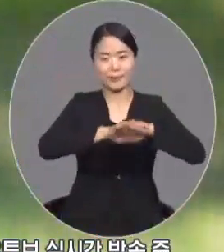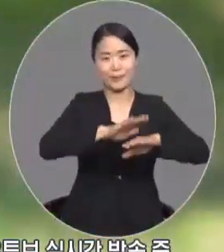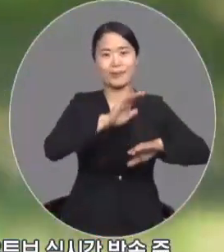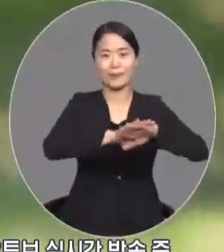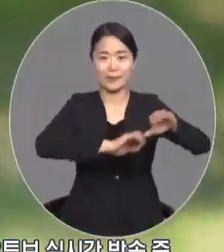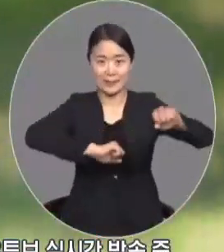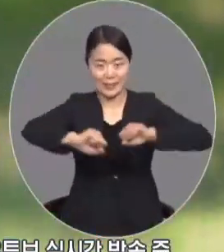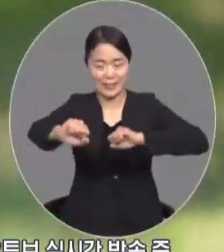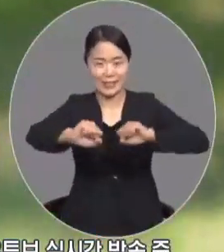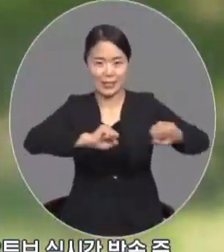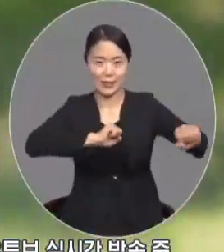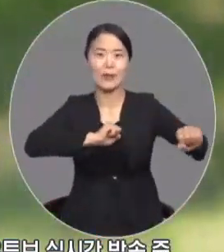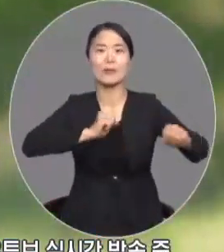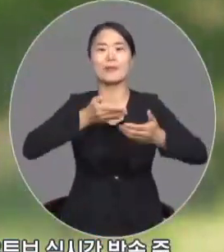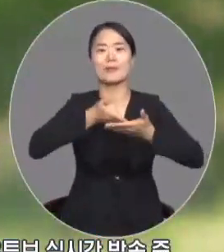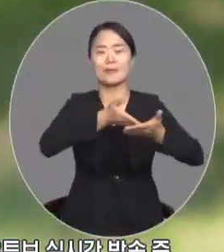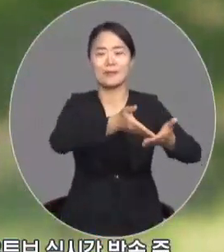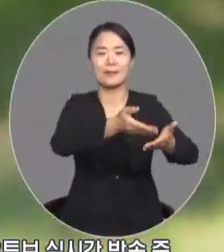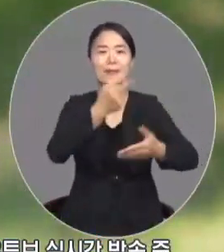할 예입니다 뉴스 배입니다